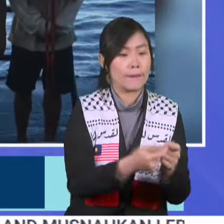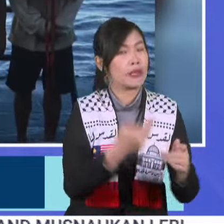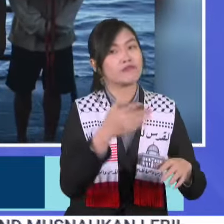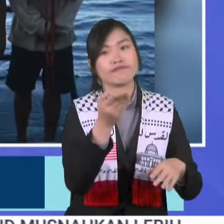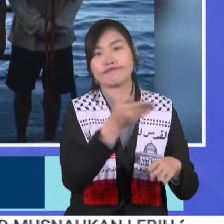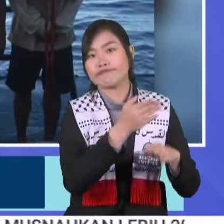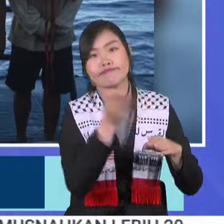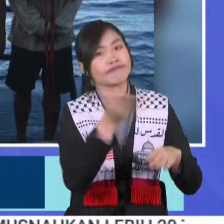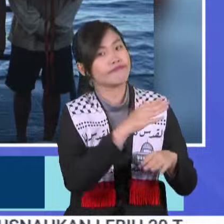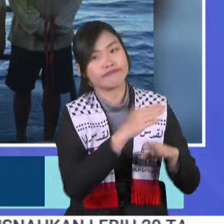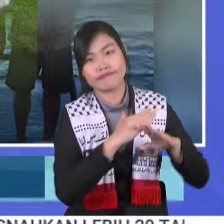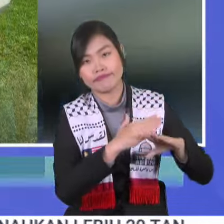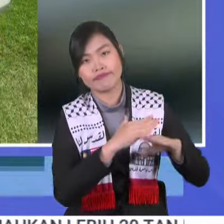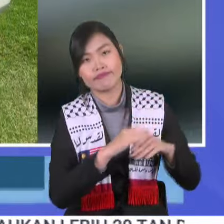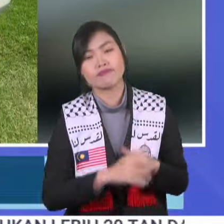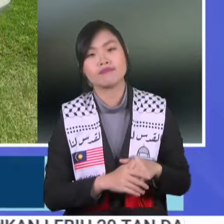larangan.